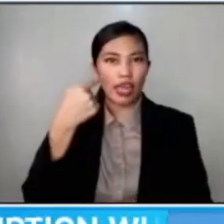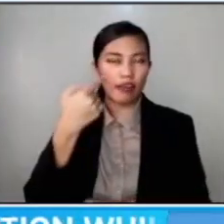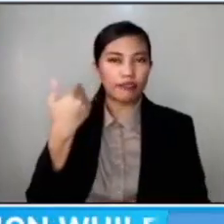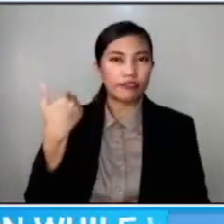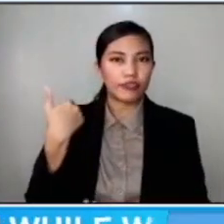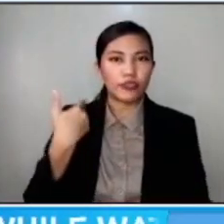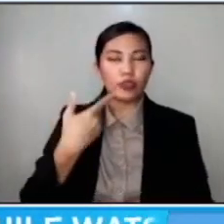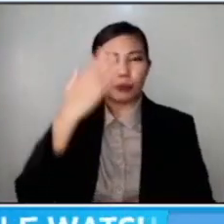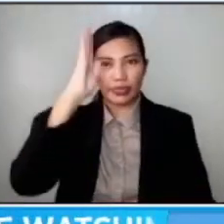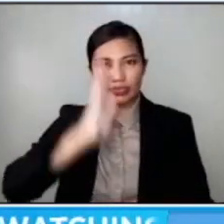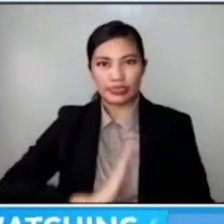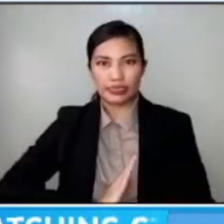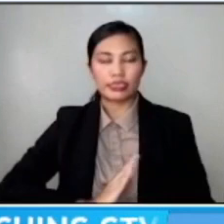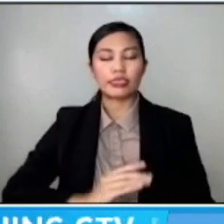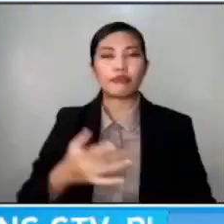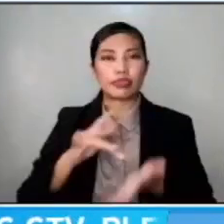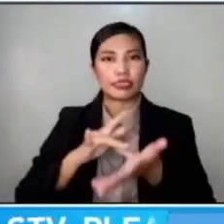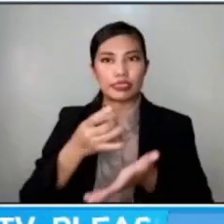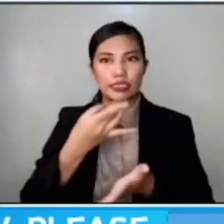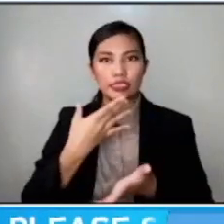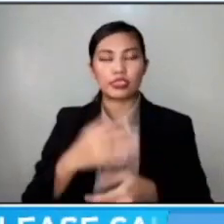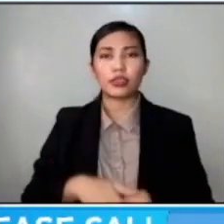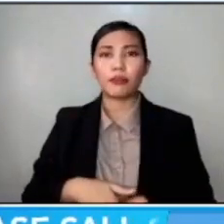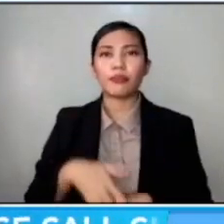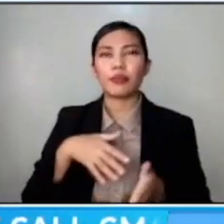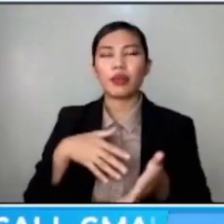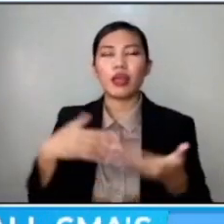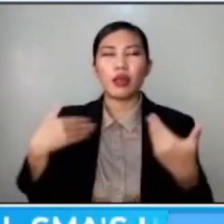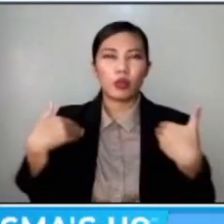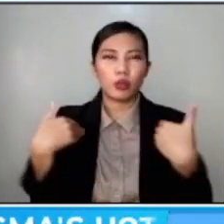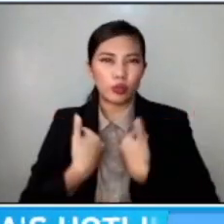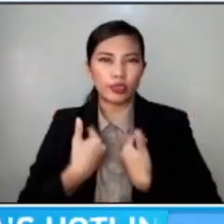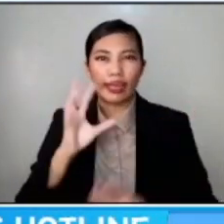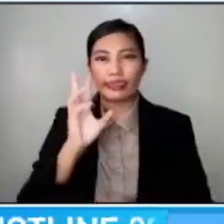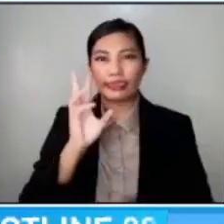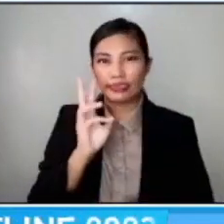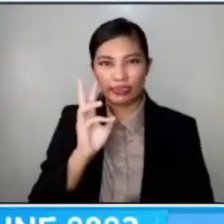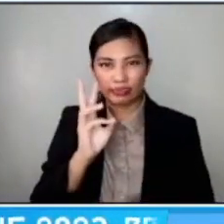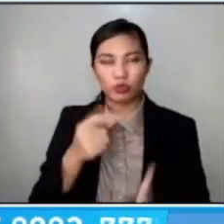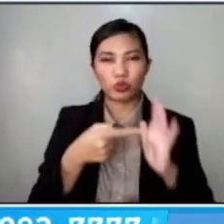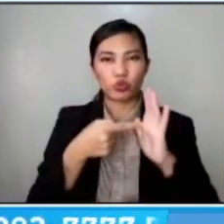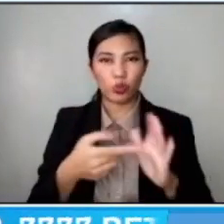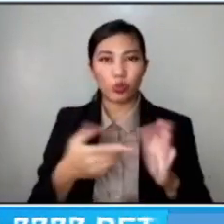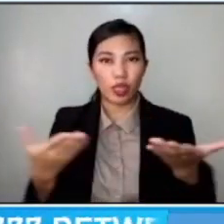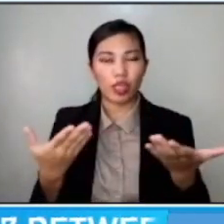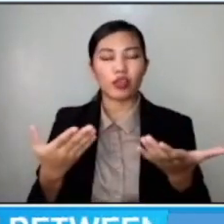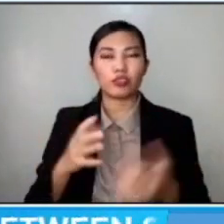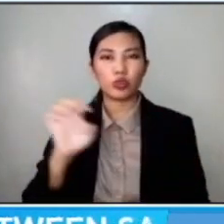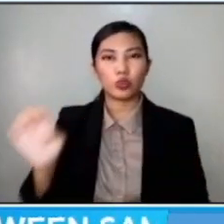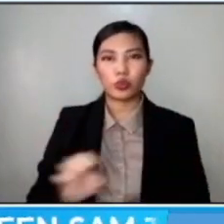niya, napagod siya matapos ang 6 live shows niya sa Europe. Thankful naman si Justin sa prayers at support ng fans.